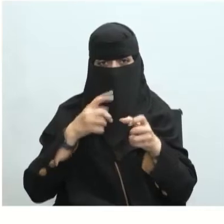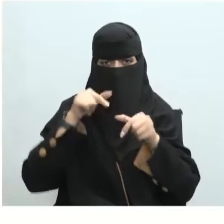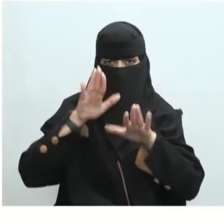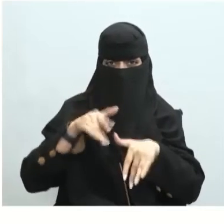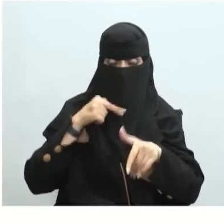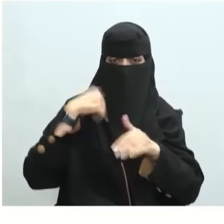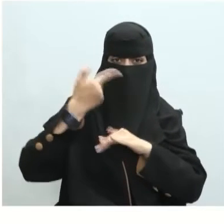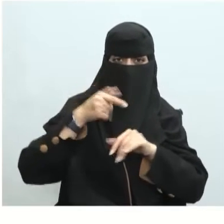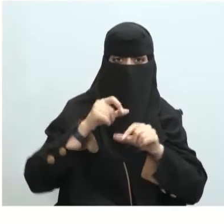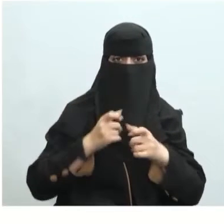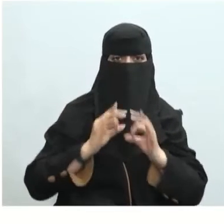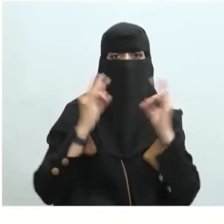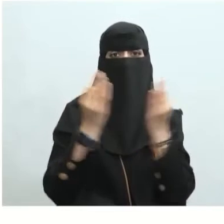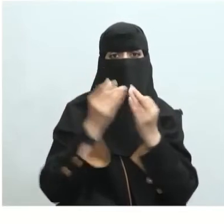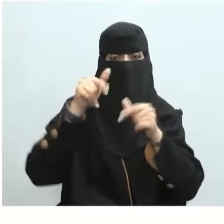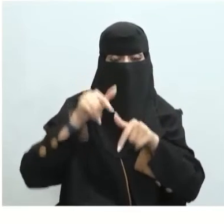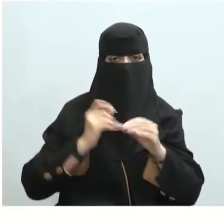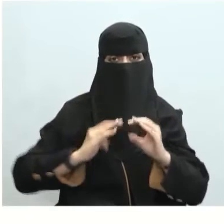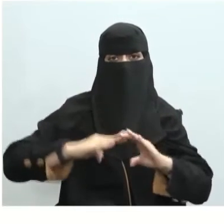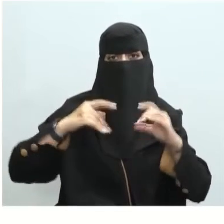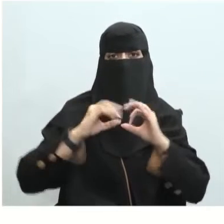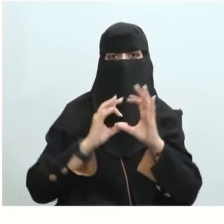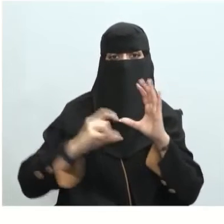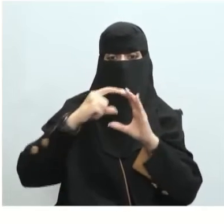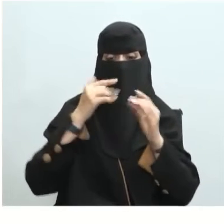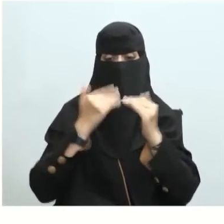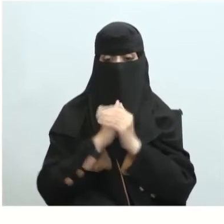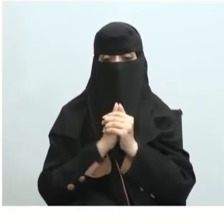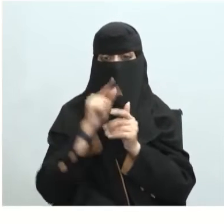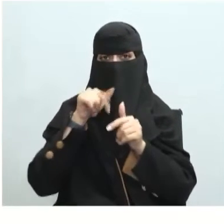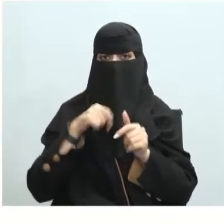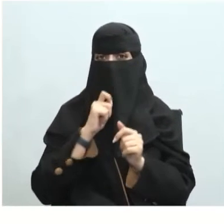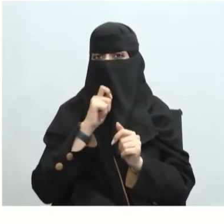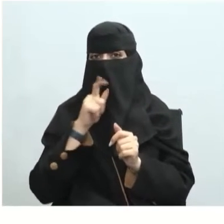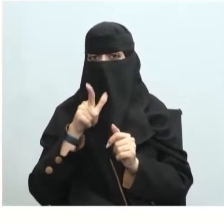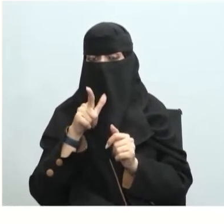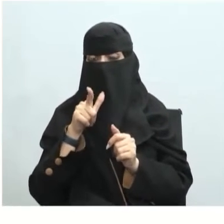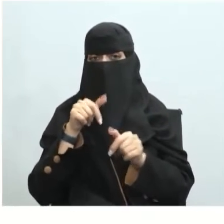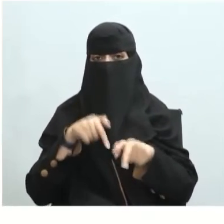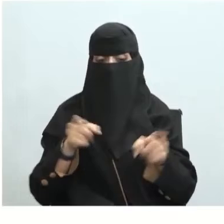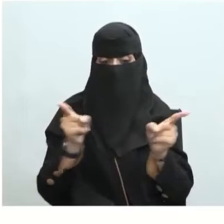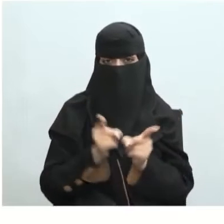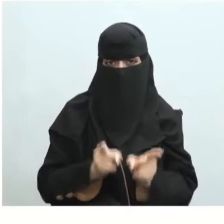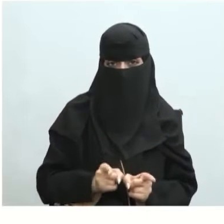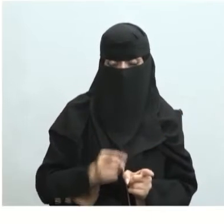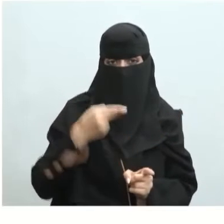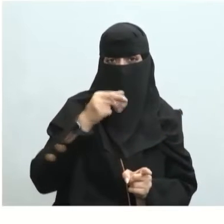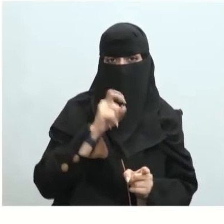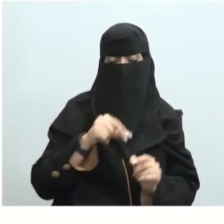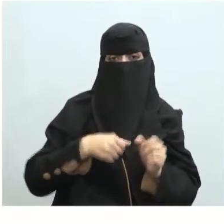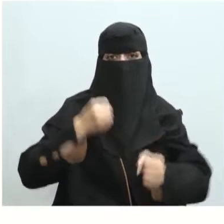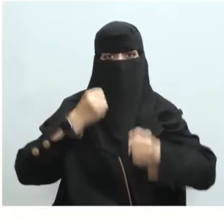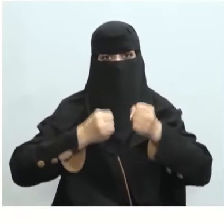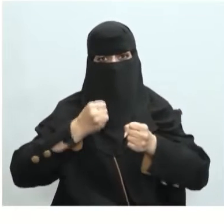هنا ينتمي الى المحضر خبر موجز عن جدا عن سياره انيقه بسعر